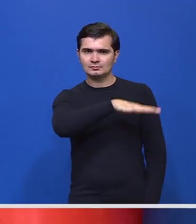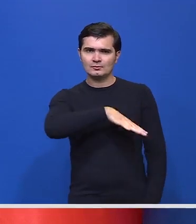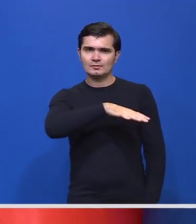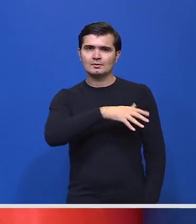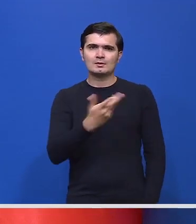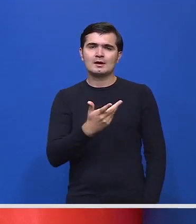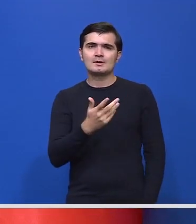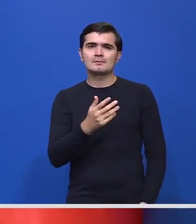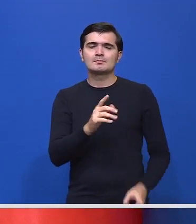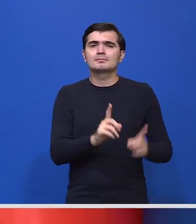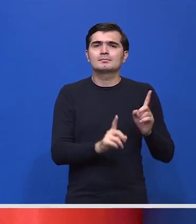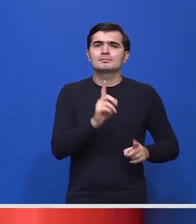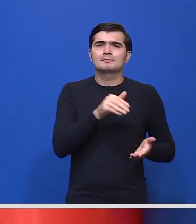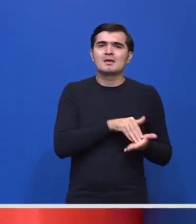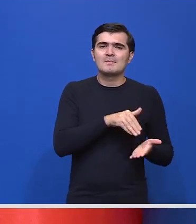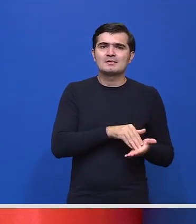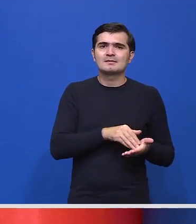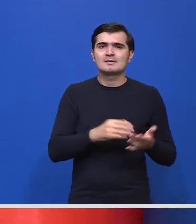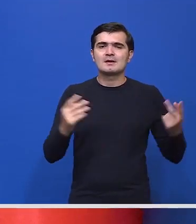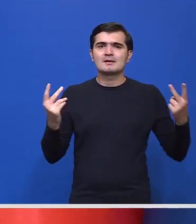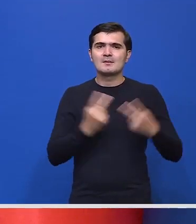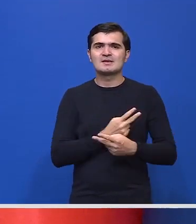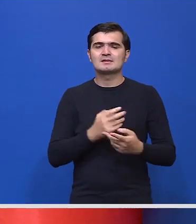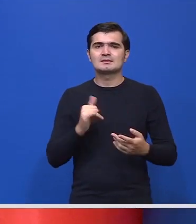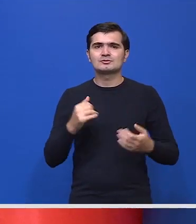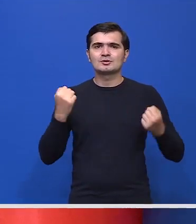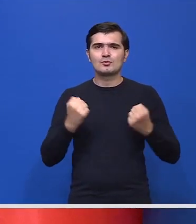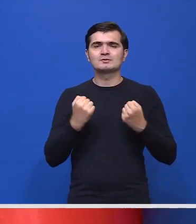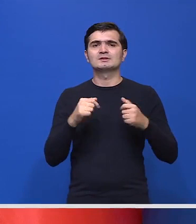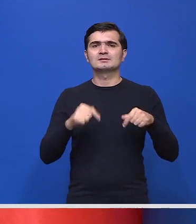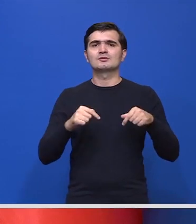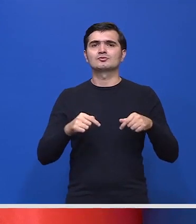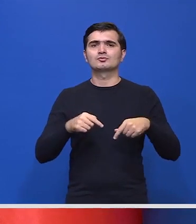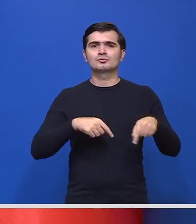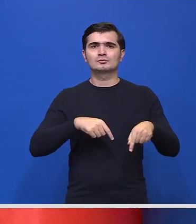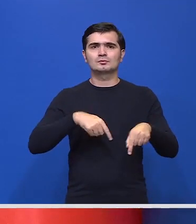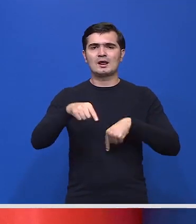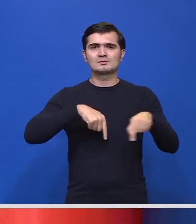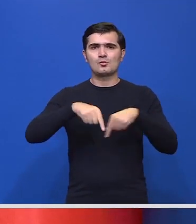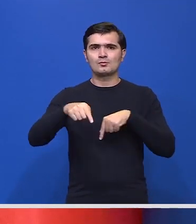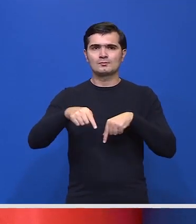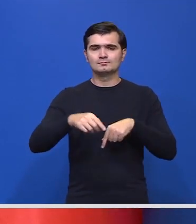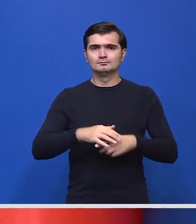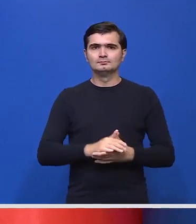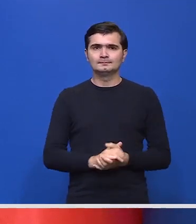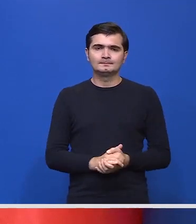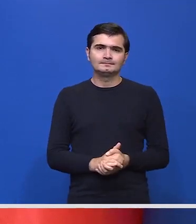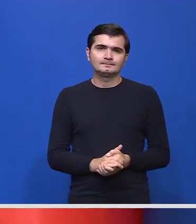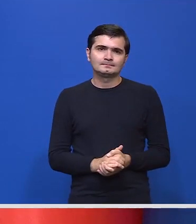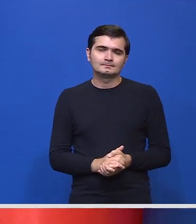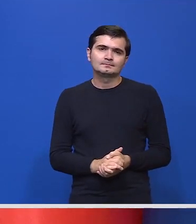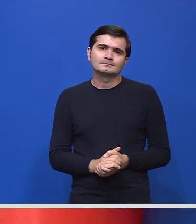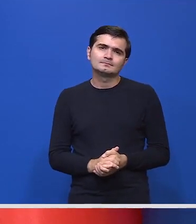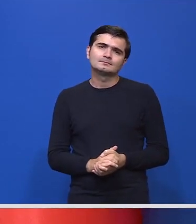care depind efectiv de rapiditatea și de consistența acestor transporturi. Ca